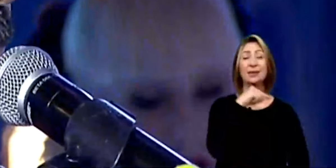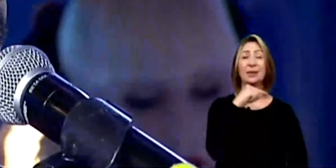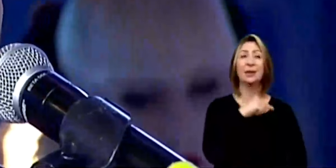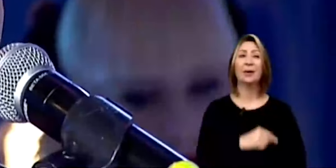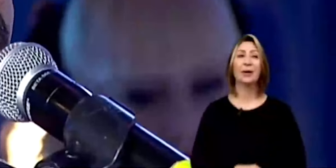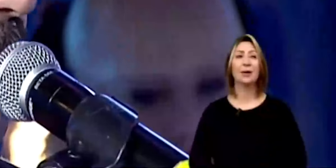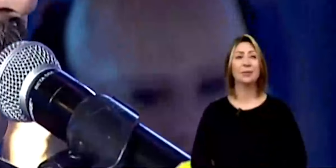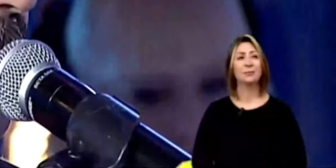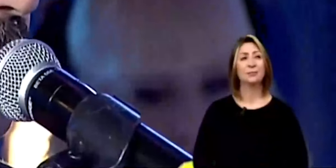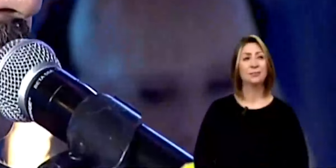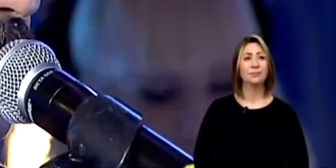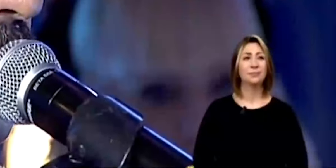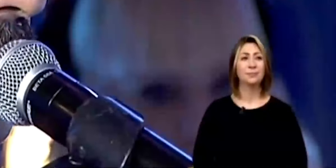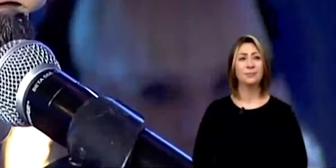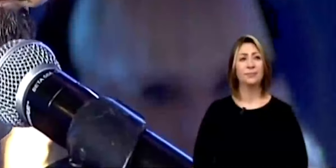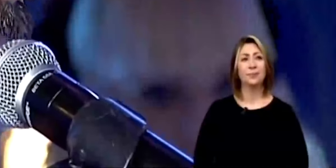dağına.